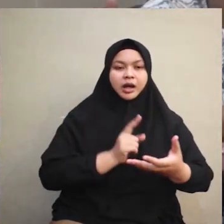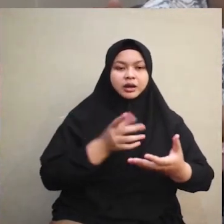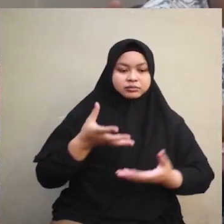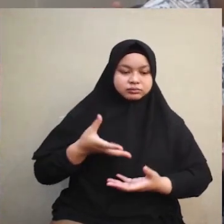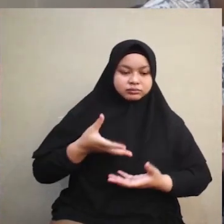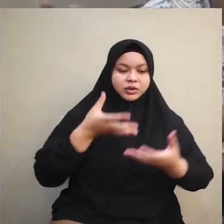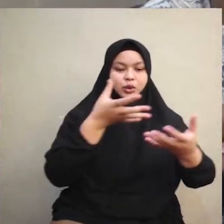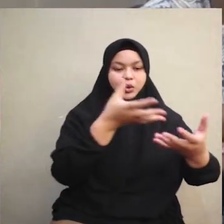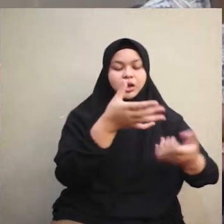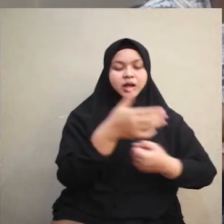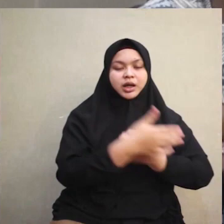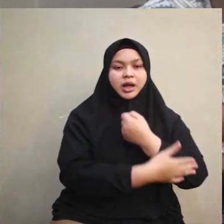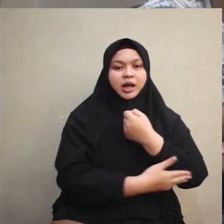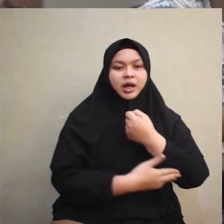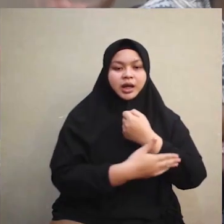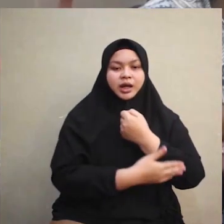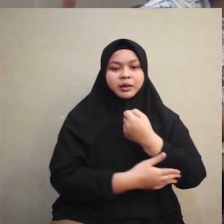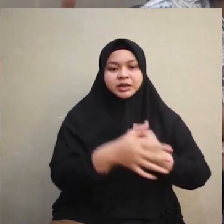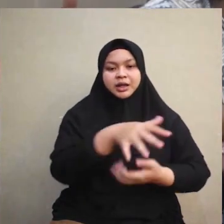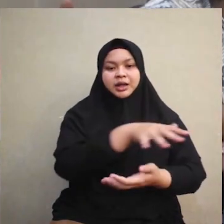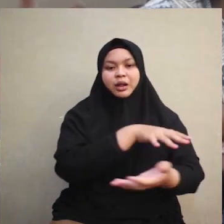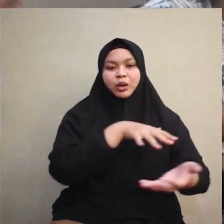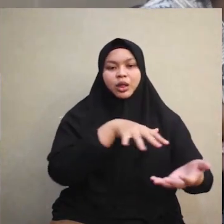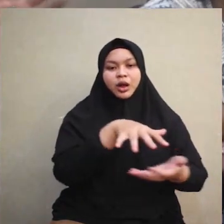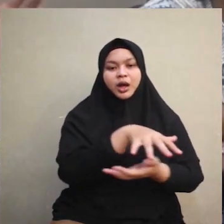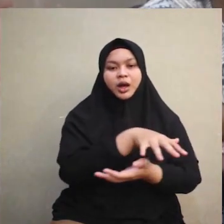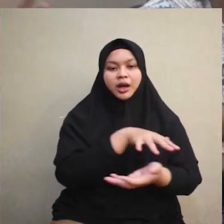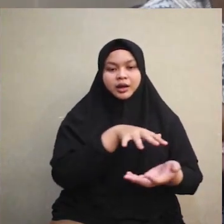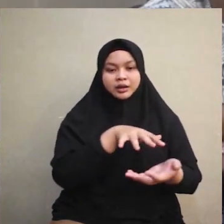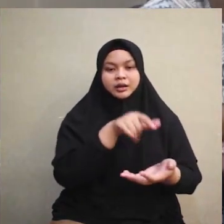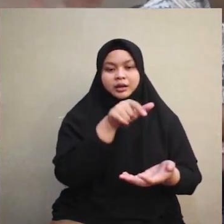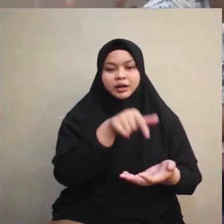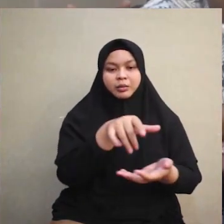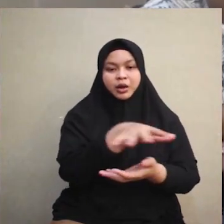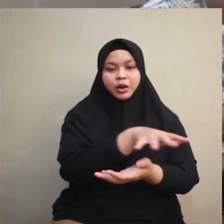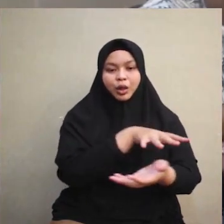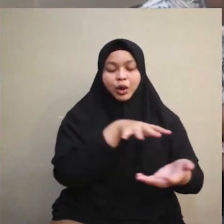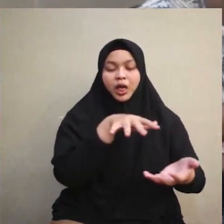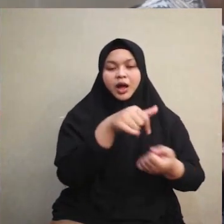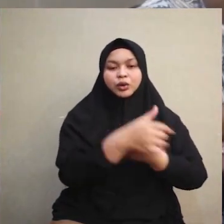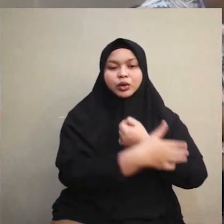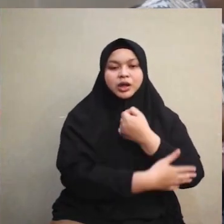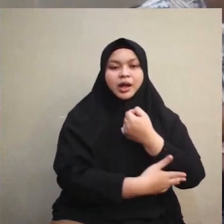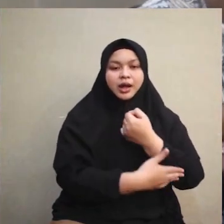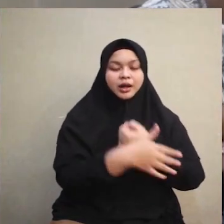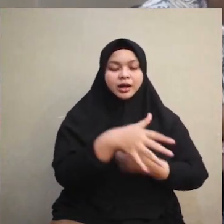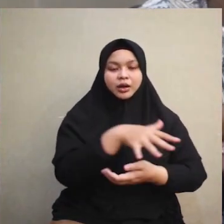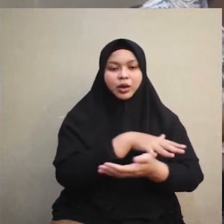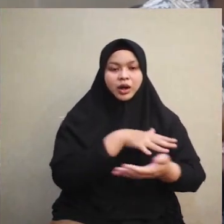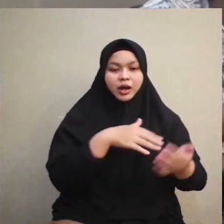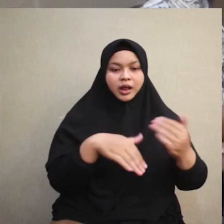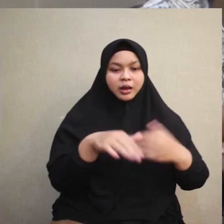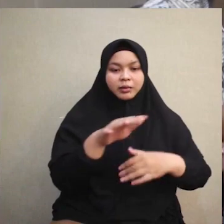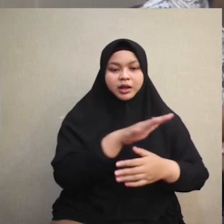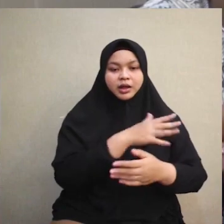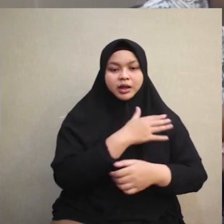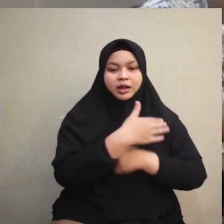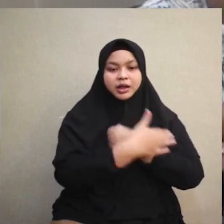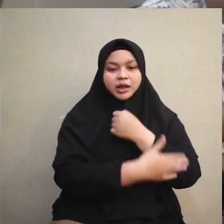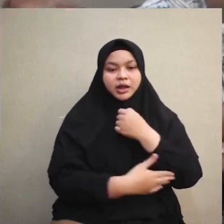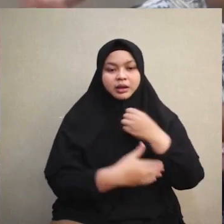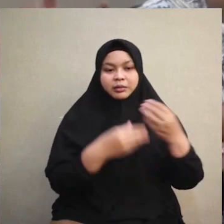untuk kemudian dikelola nah pengelolaan itu adanya di negara kelebihan negara ya mereka mendapatkan